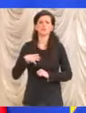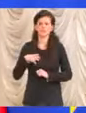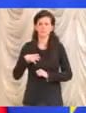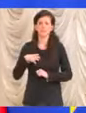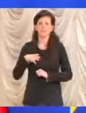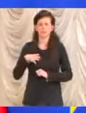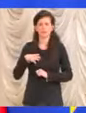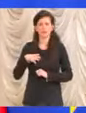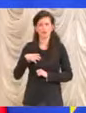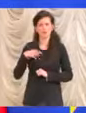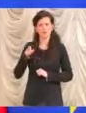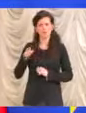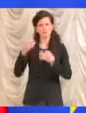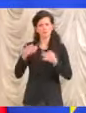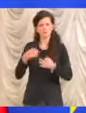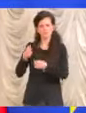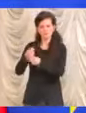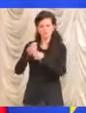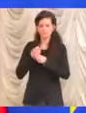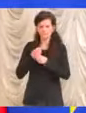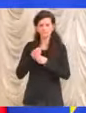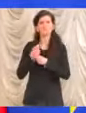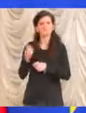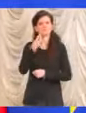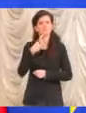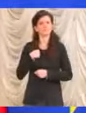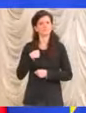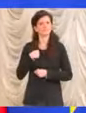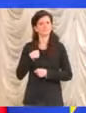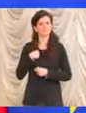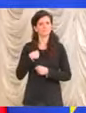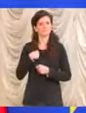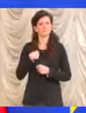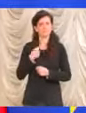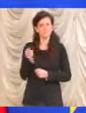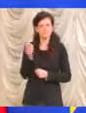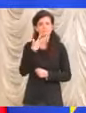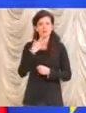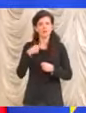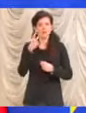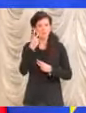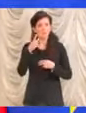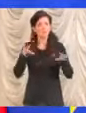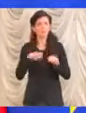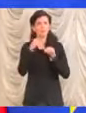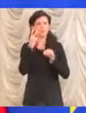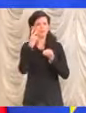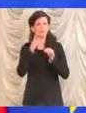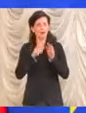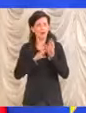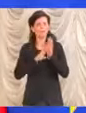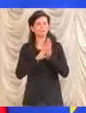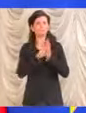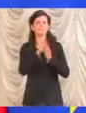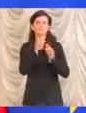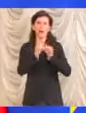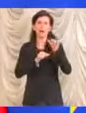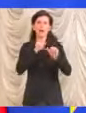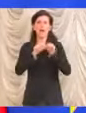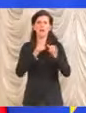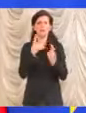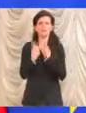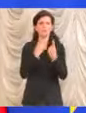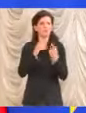rappresentano chi si iniziano a vedere gli effetti positivi delle misure restrittive sin qui adottate